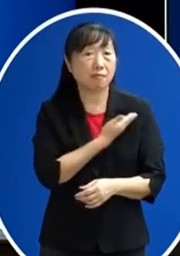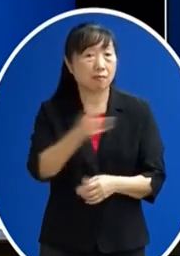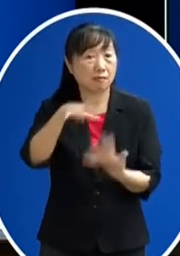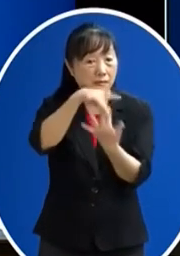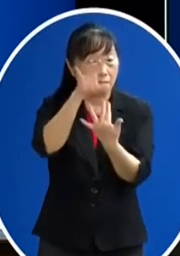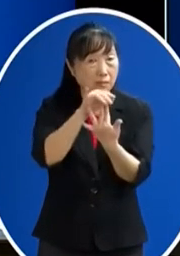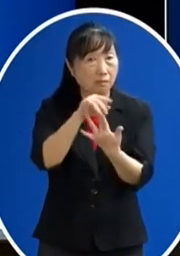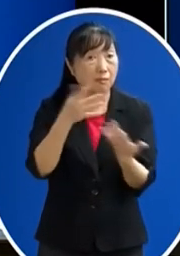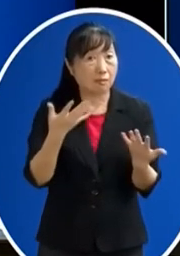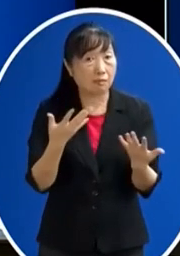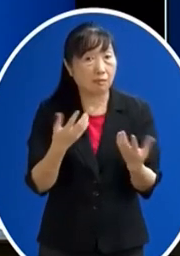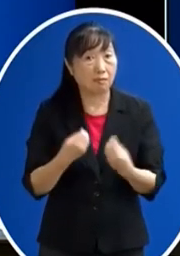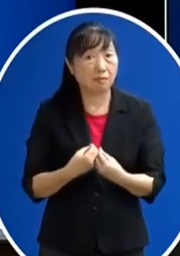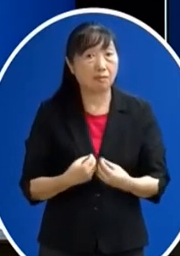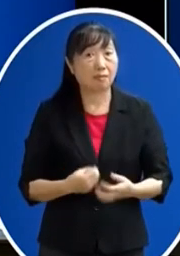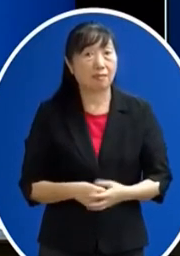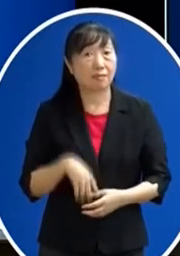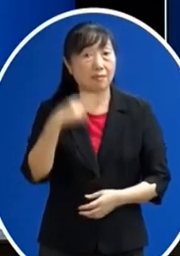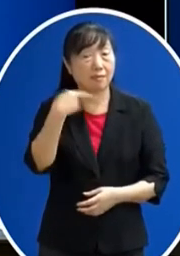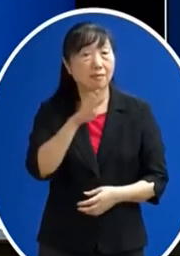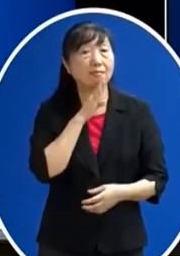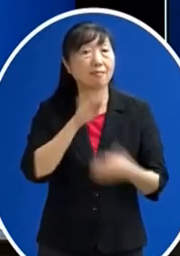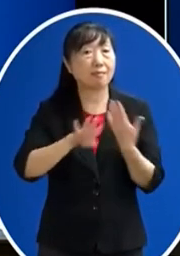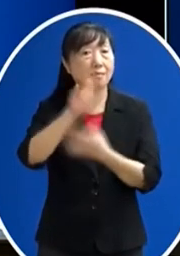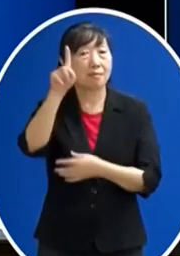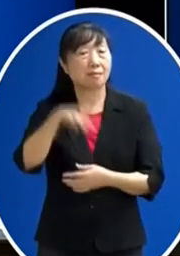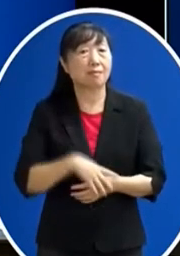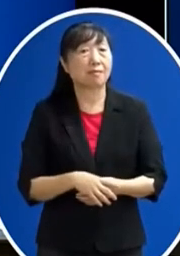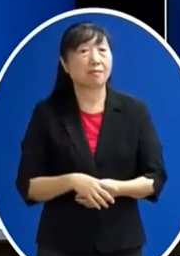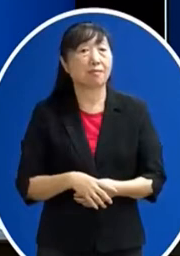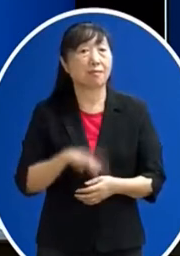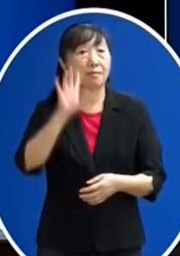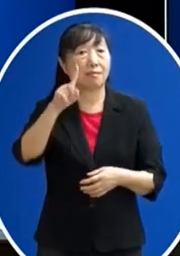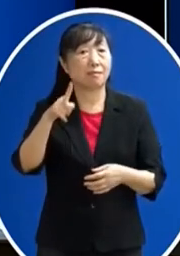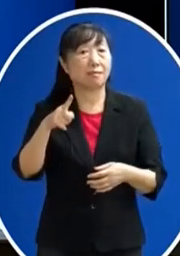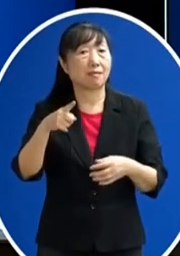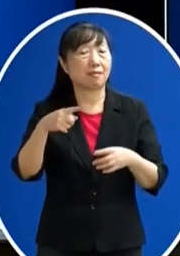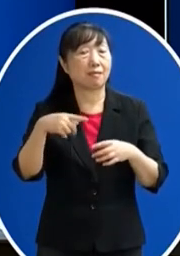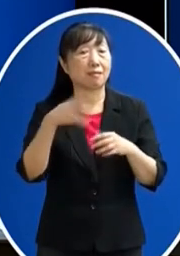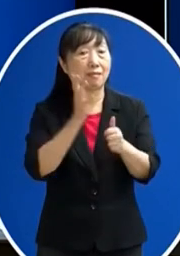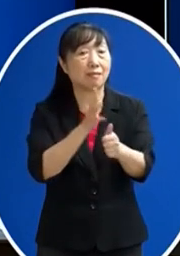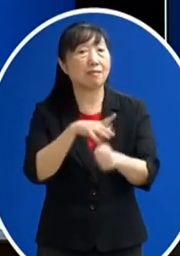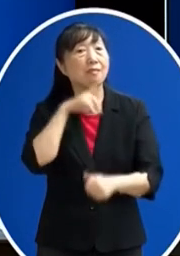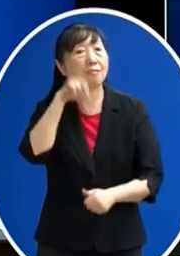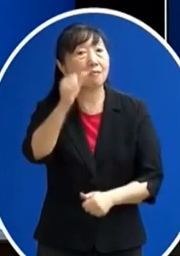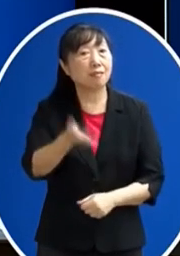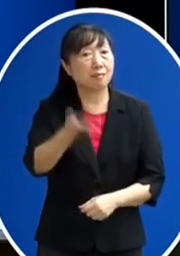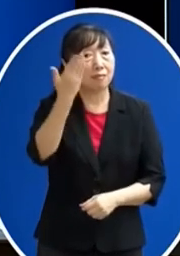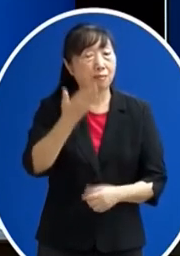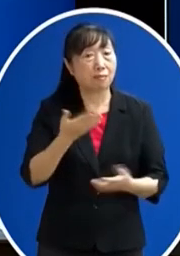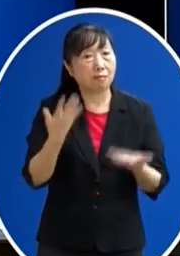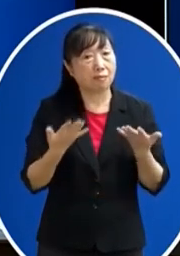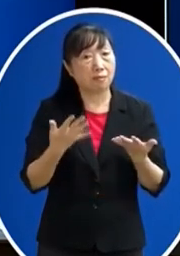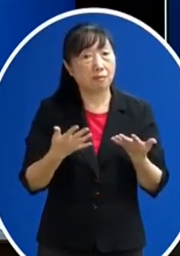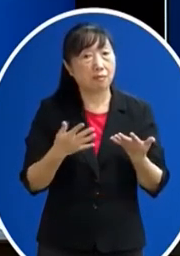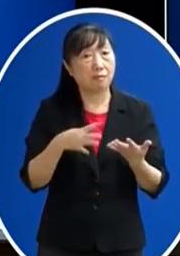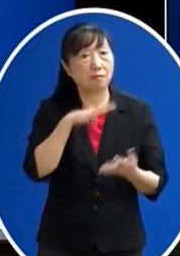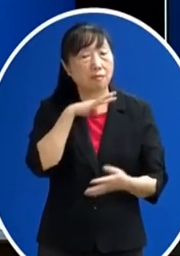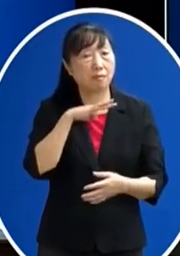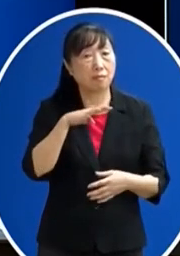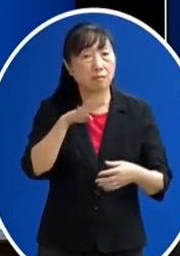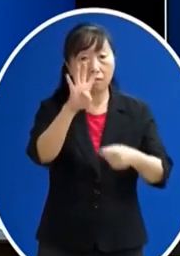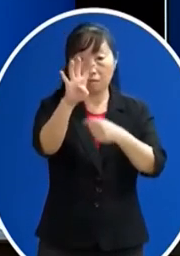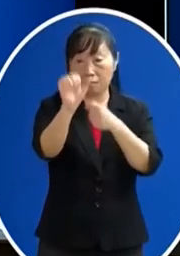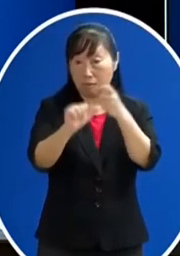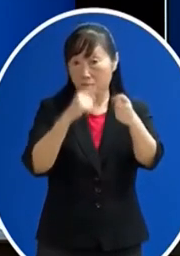择？然后另外一个问题是，信传媒想要提问，现在65岁是差不多45年次就